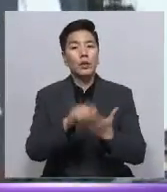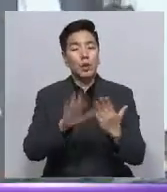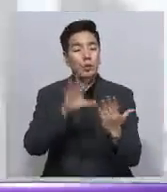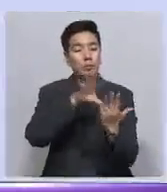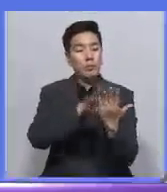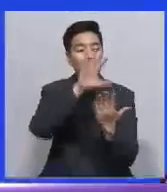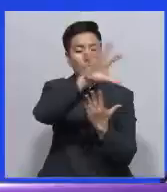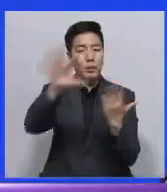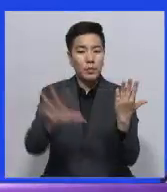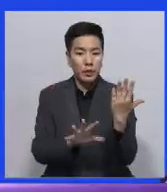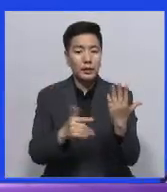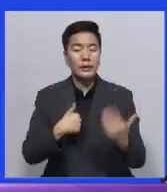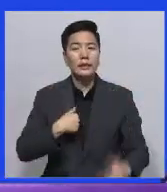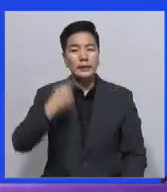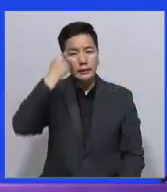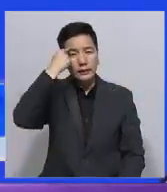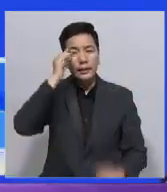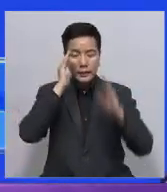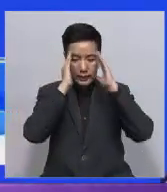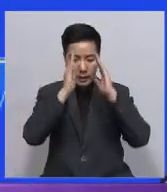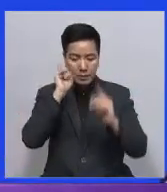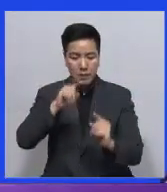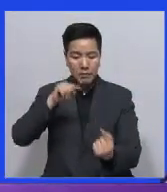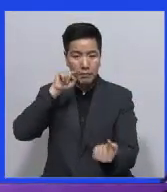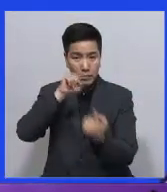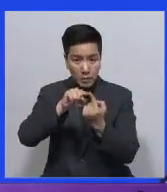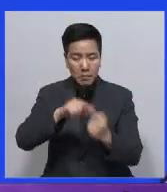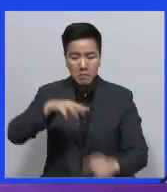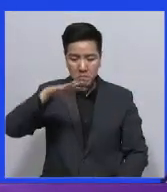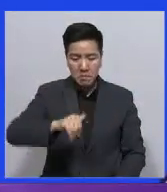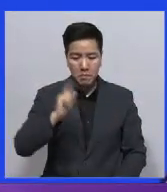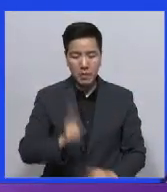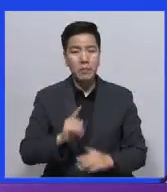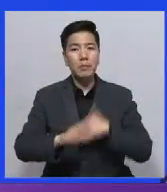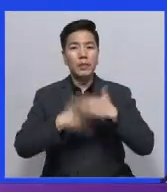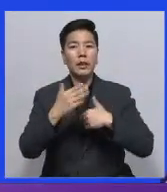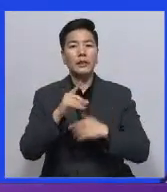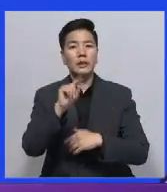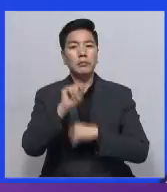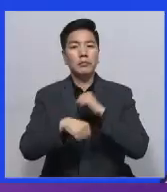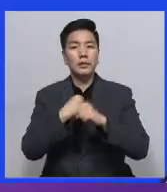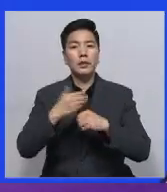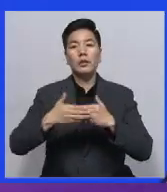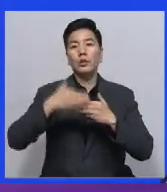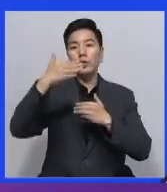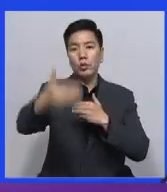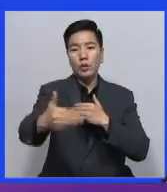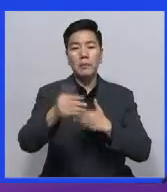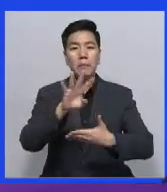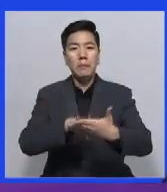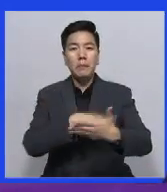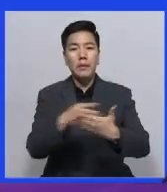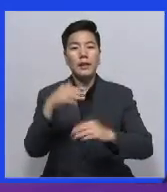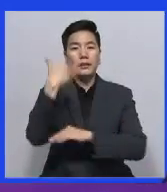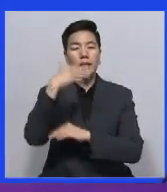าน เราตั้งใจที่จะกลายเป็นประเทศที่พัฒนาแล้วในอีก20ปีข้างหน้าในแผนยุทธศา